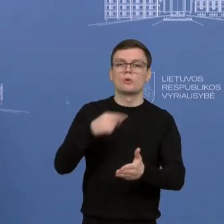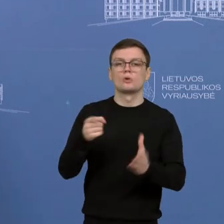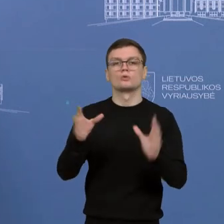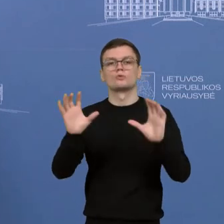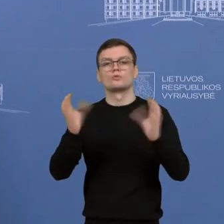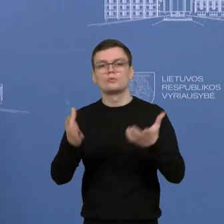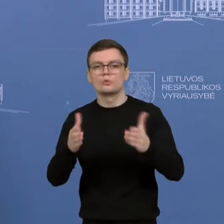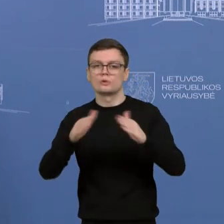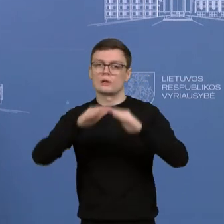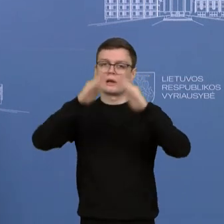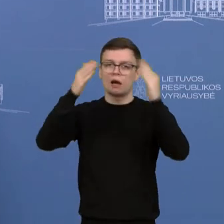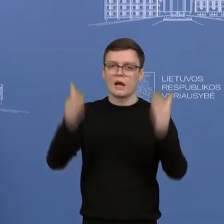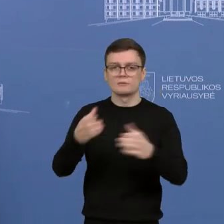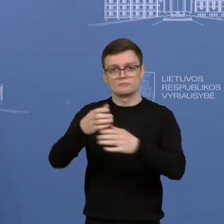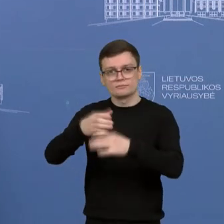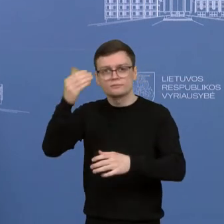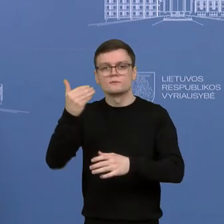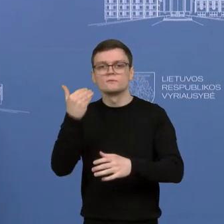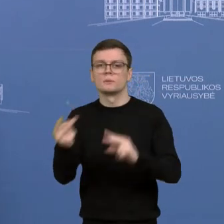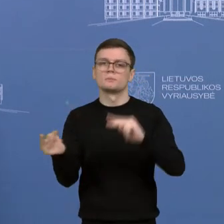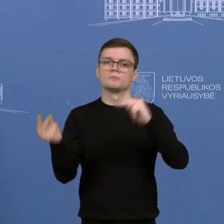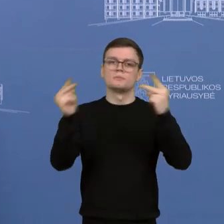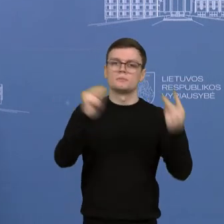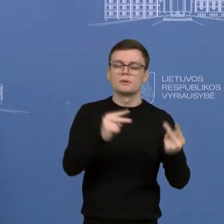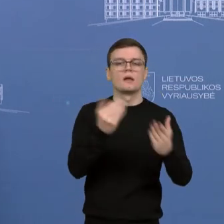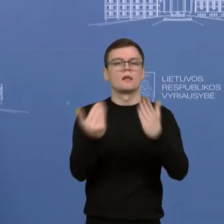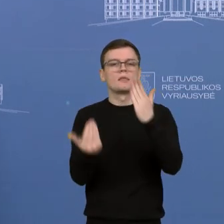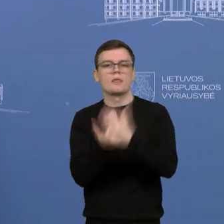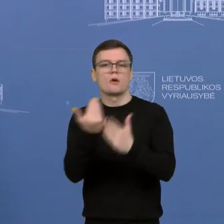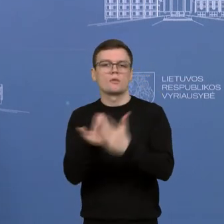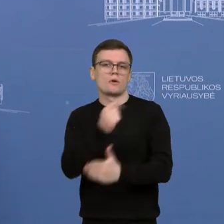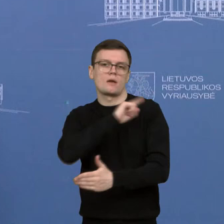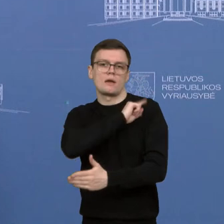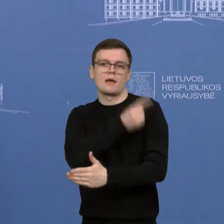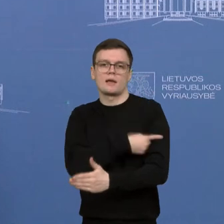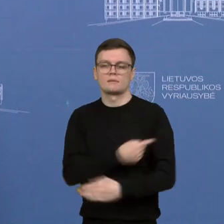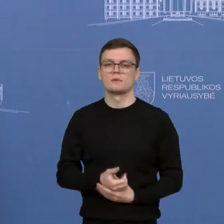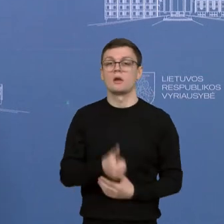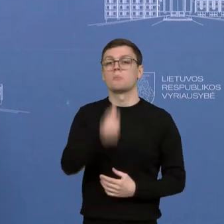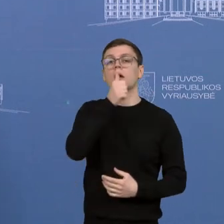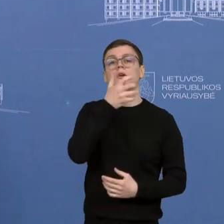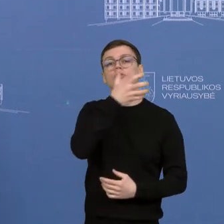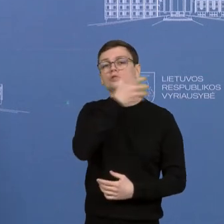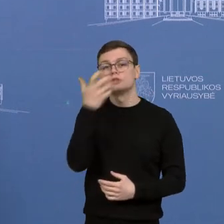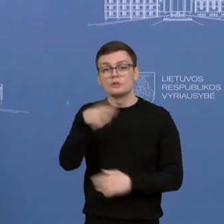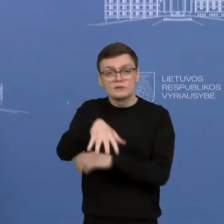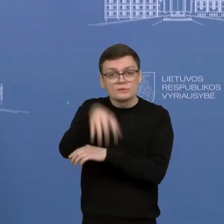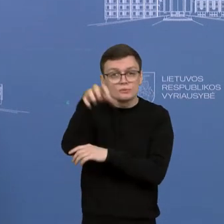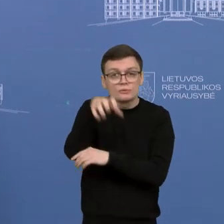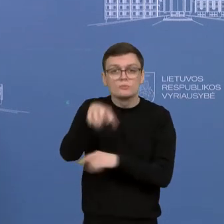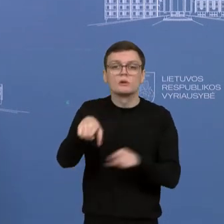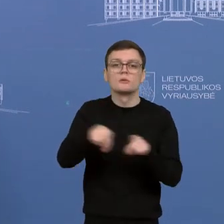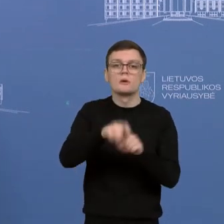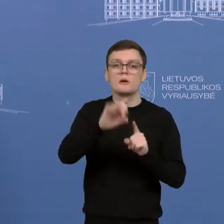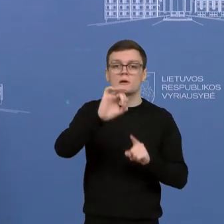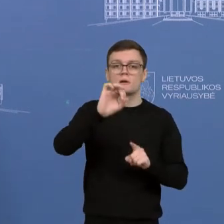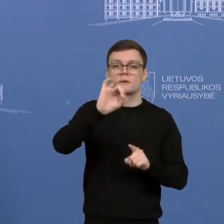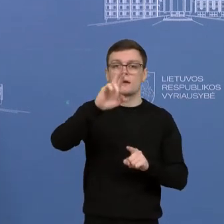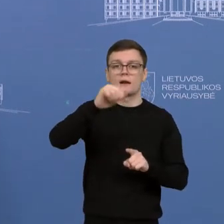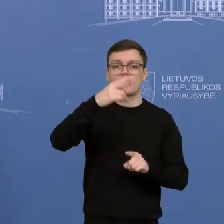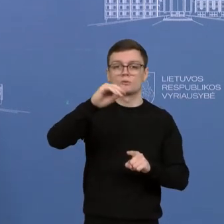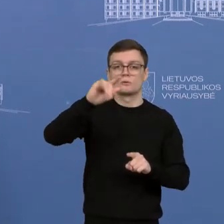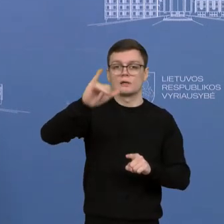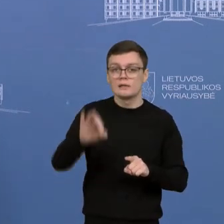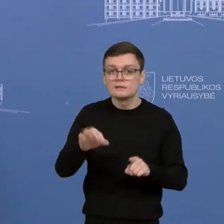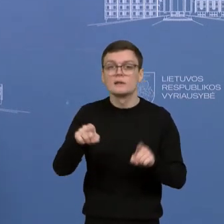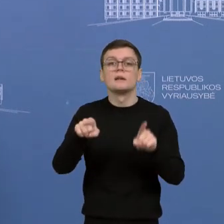katilų keitimui į atsinaujinančios energijos išteklius, tai yra šilumos siurblius, granulinį, geoterminį šildymą,